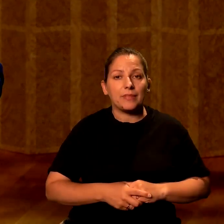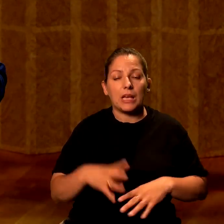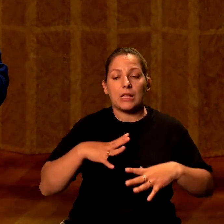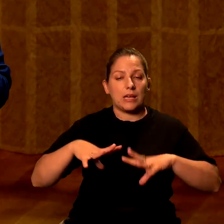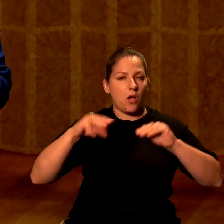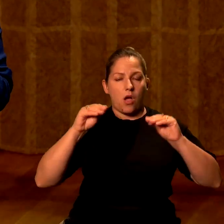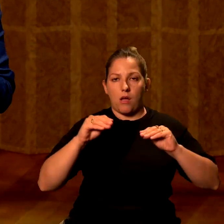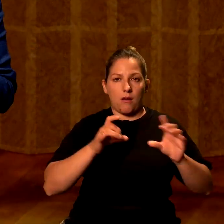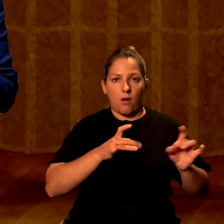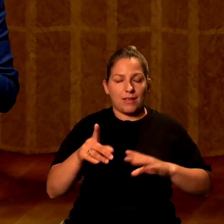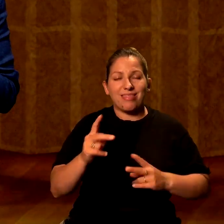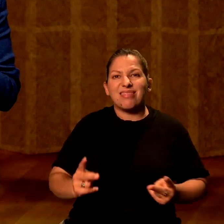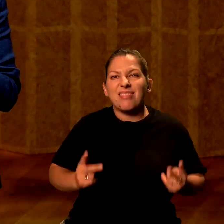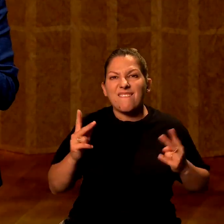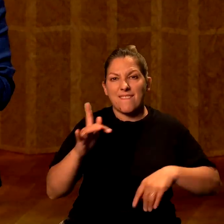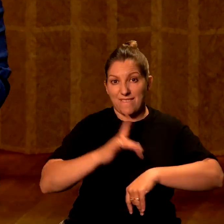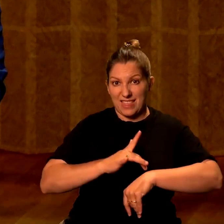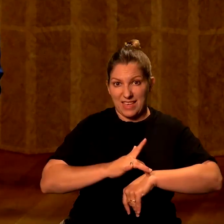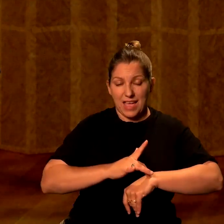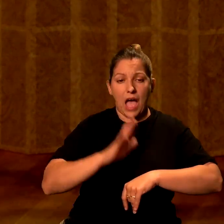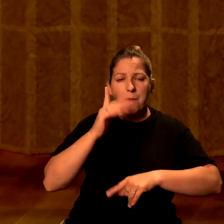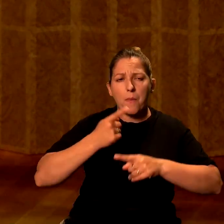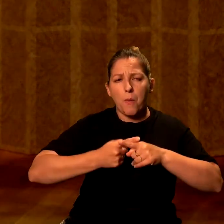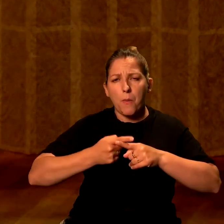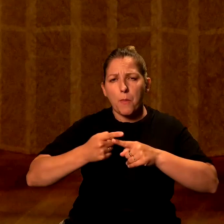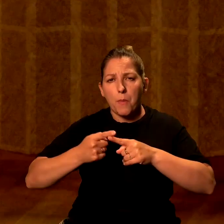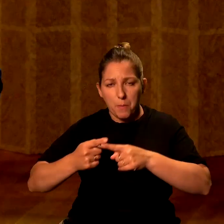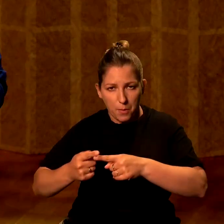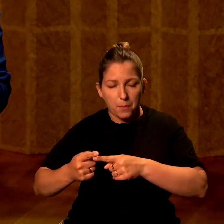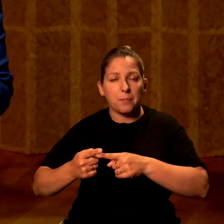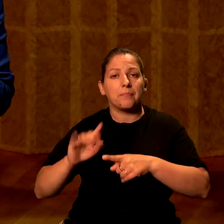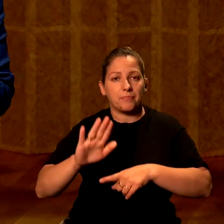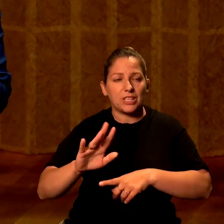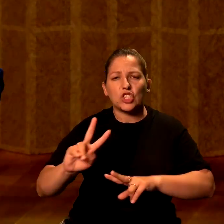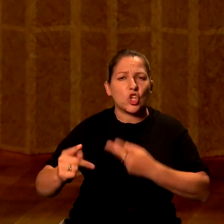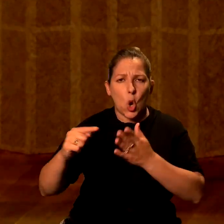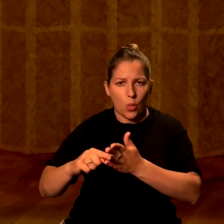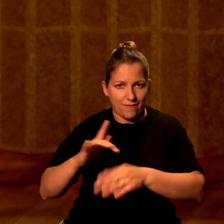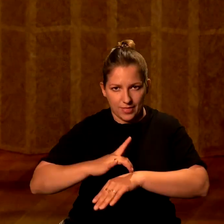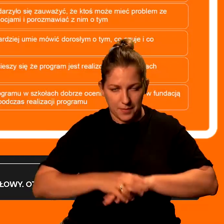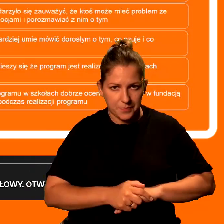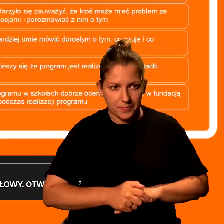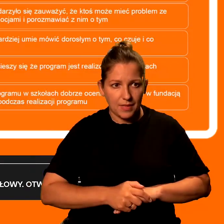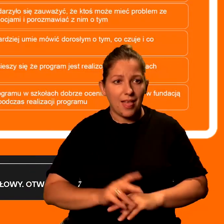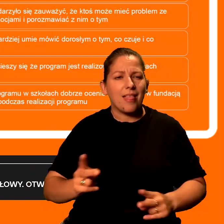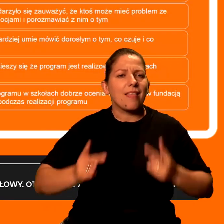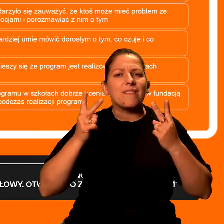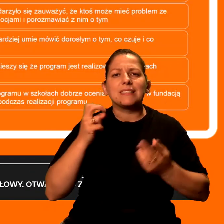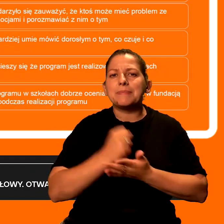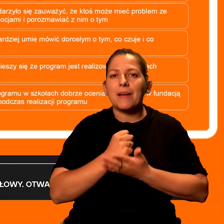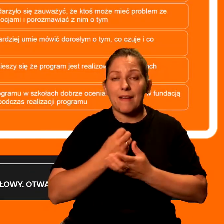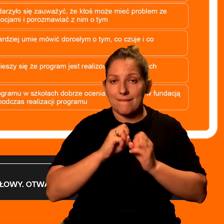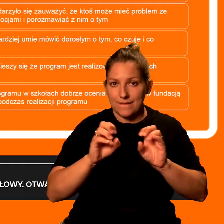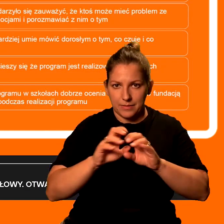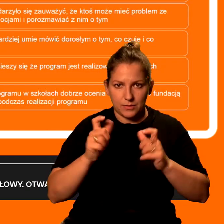razu od najważniejszych wyników, a potem będę stopniowo opowiadał, skąd one się wzięły. Takie najważniejsze rzeczy, które chcę Wam